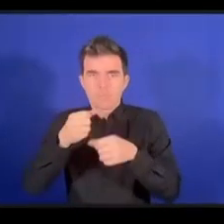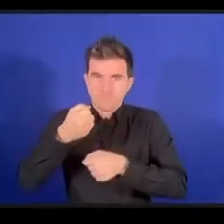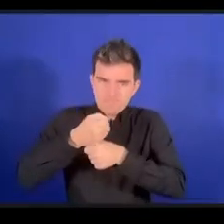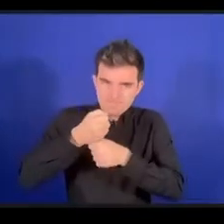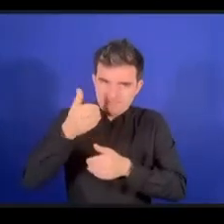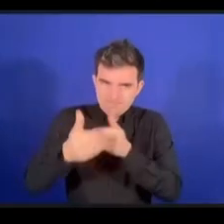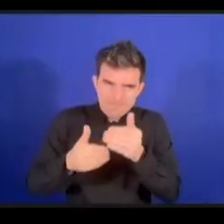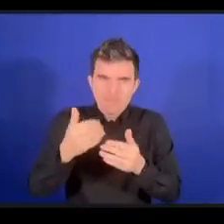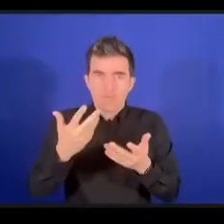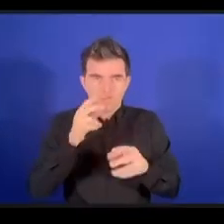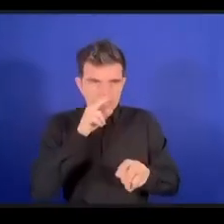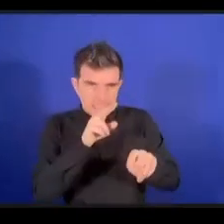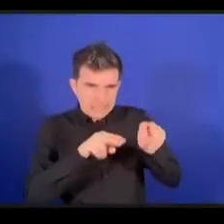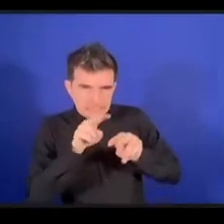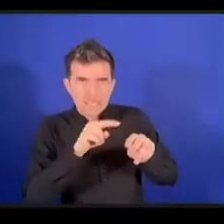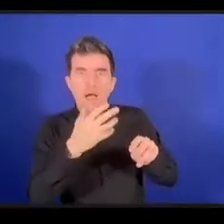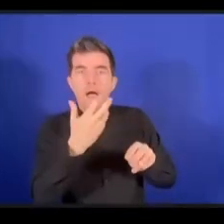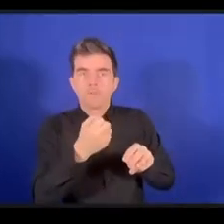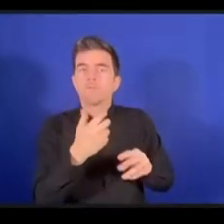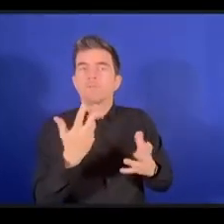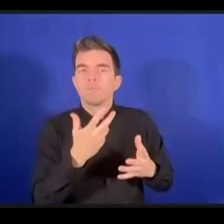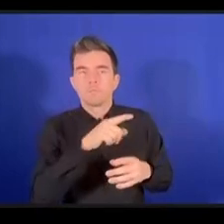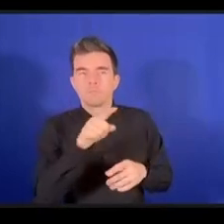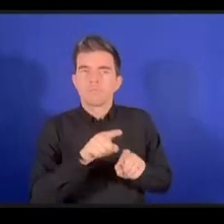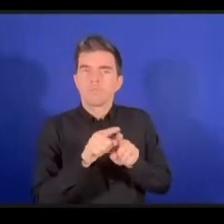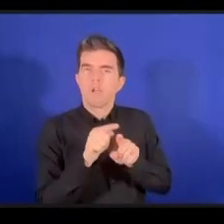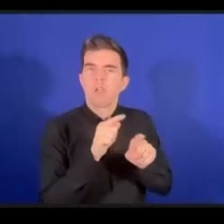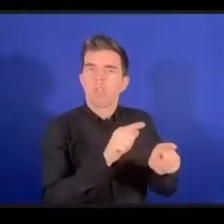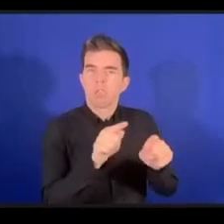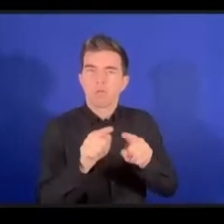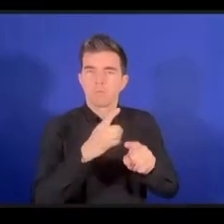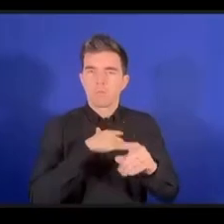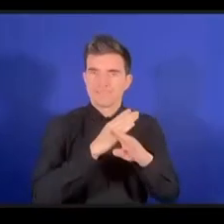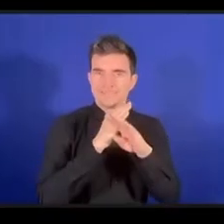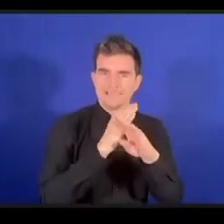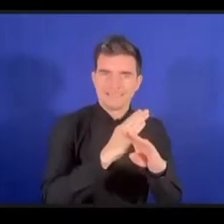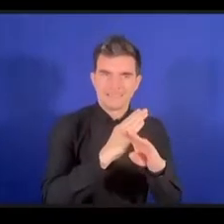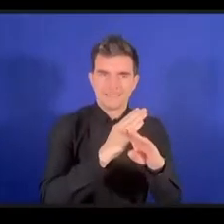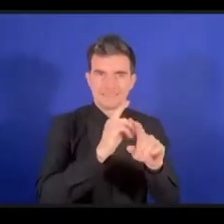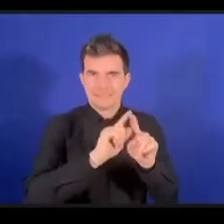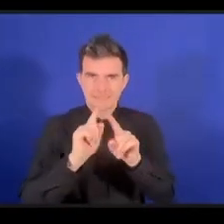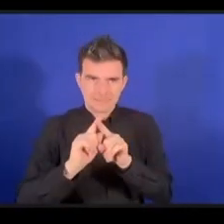些专注的小组，他们主要是从事某一个方面的工作。